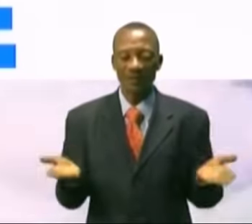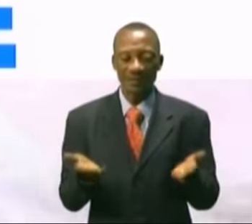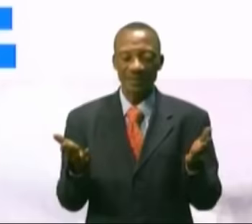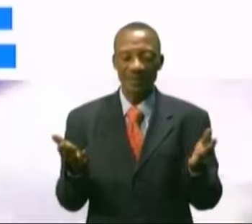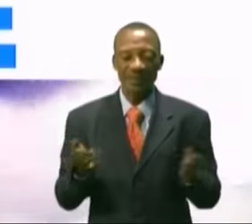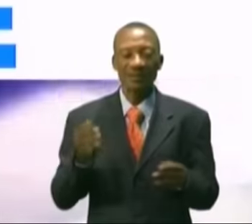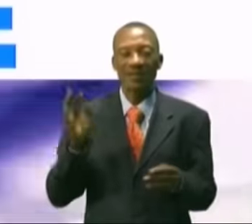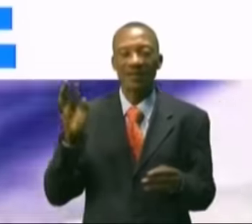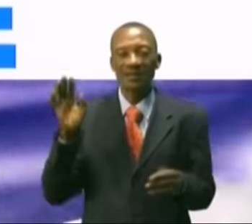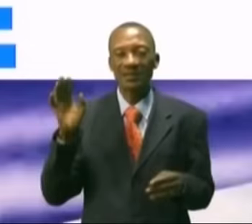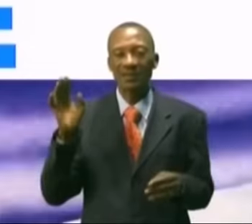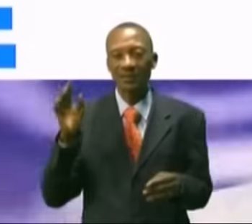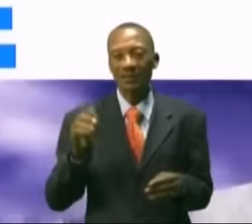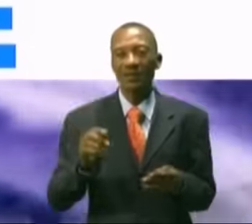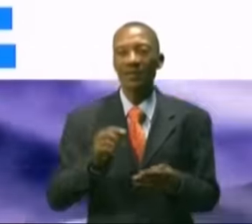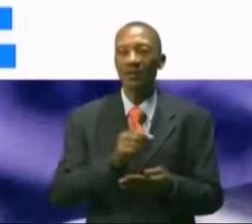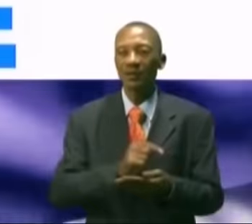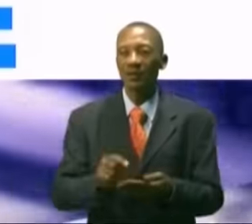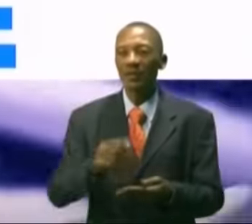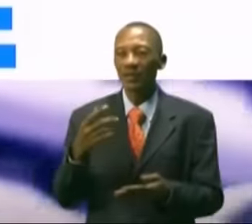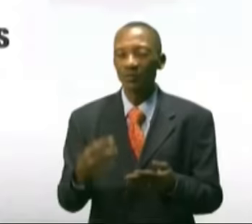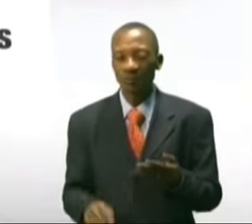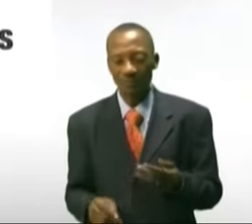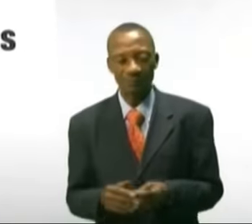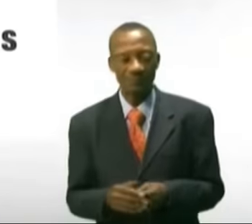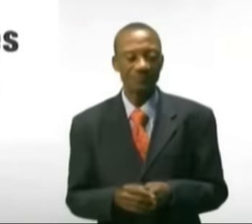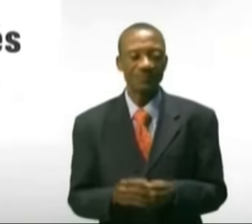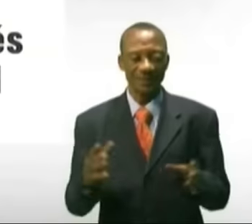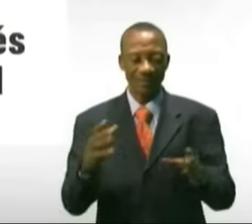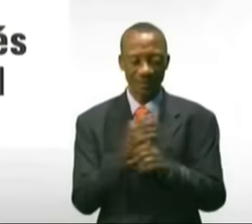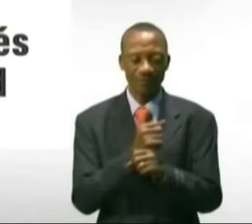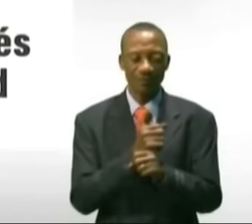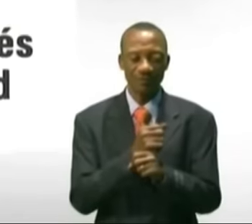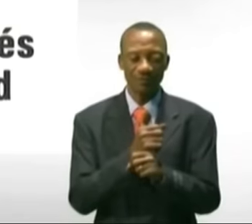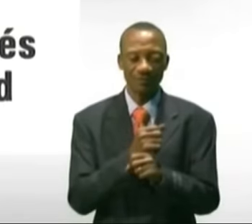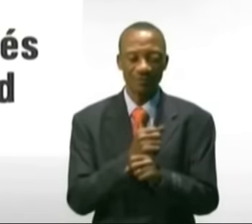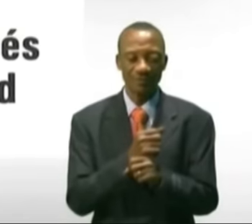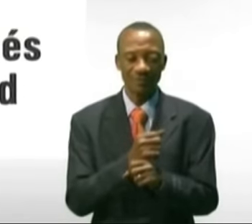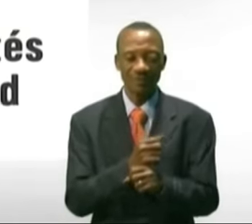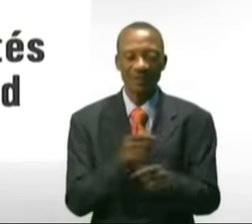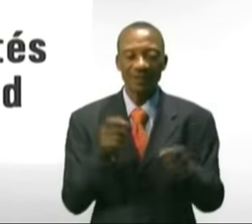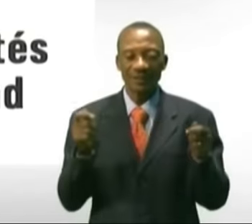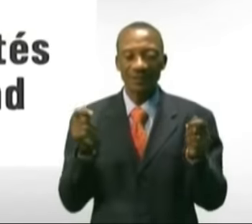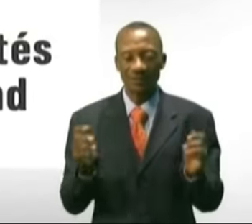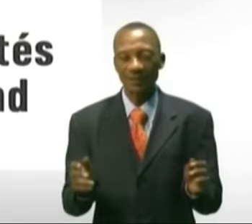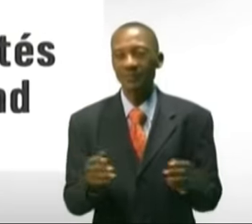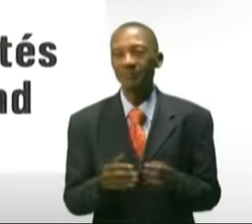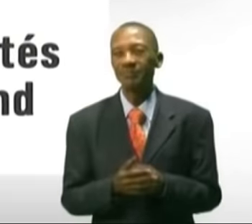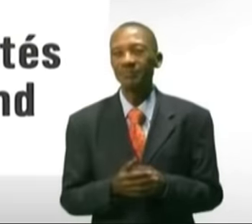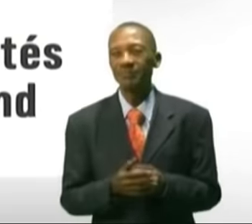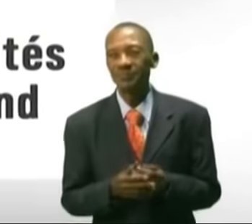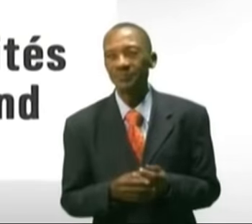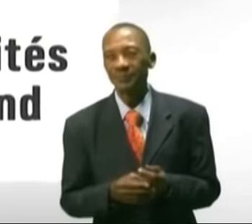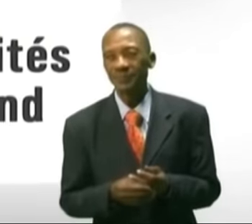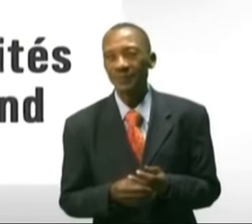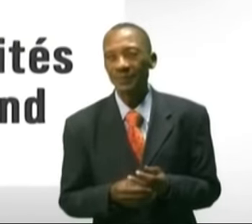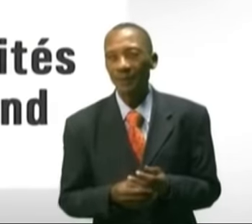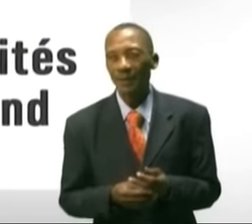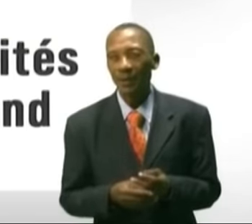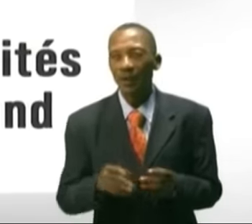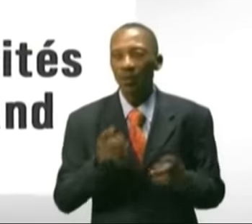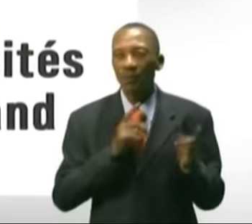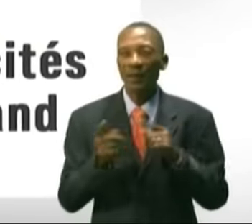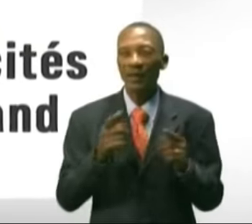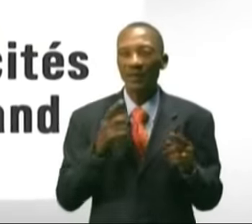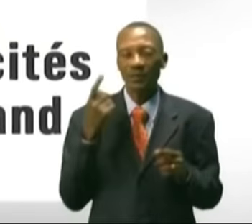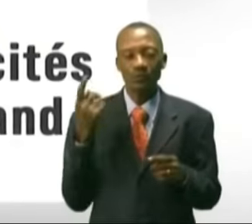Bonjour mesdames, messieurs et bienvenue à cette revue de presse. Insécurité dans l'est de la RDC, près de 4000 militaires rwandais en